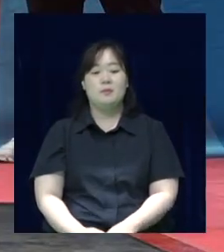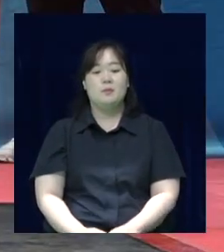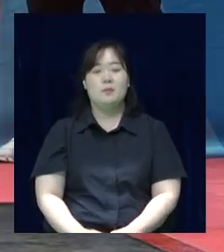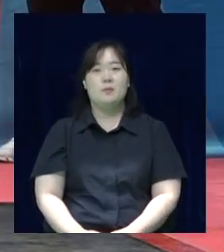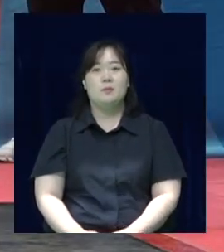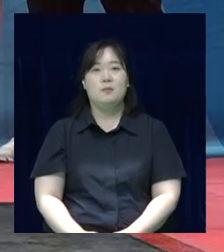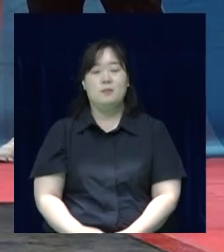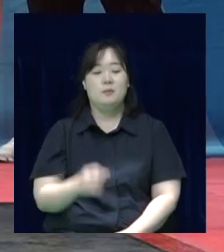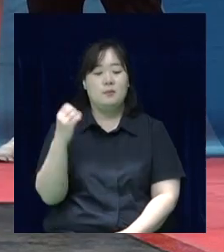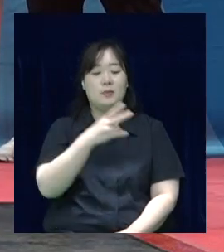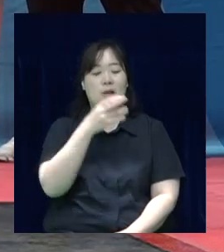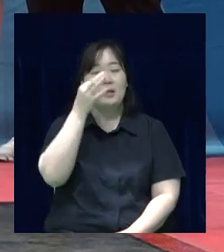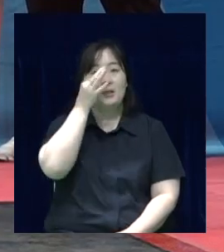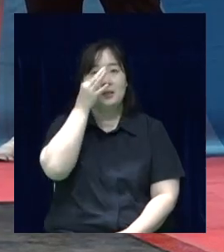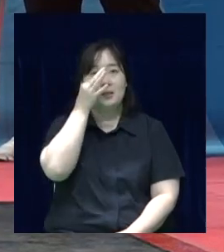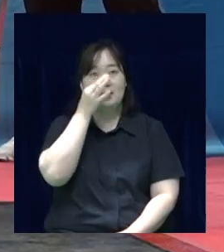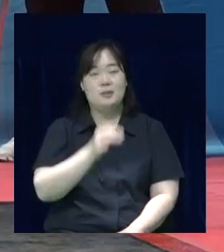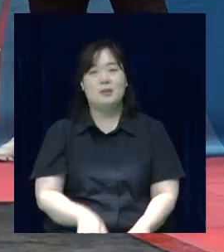다시 보실까요? 네.